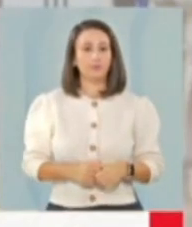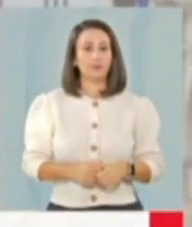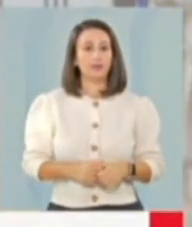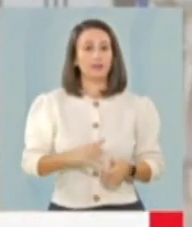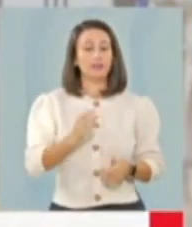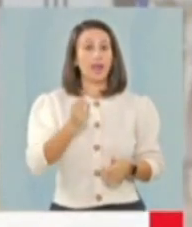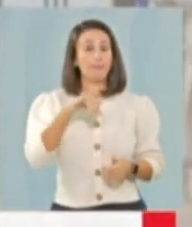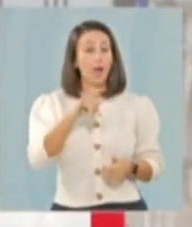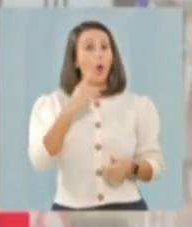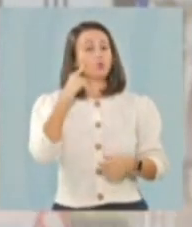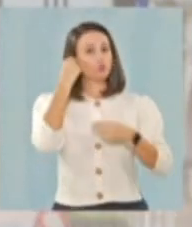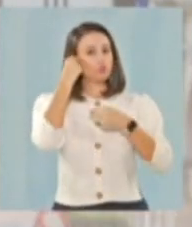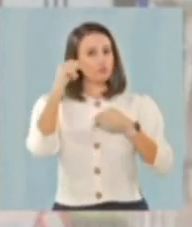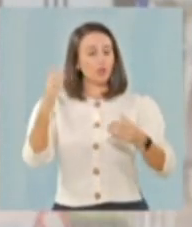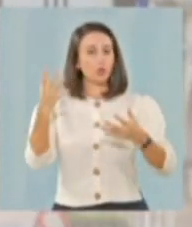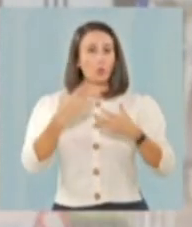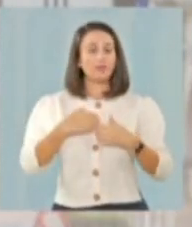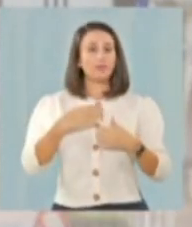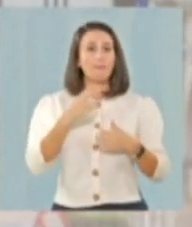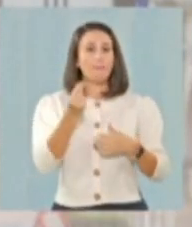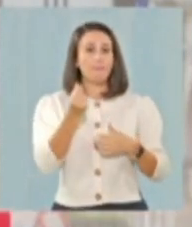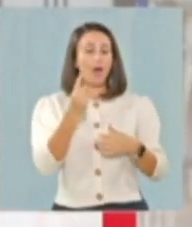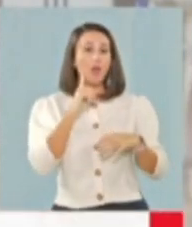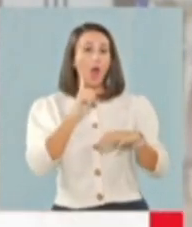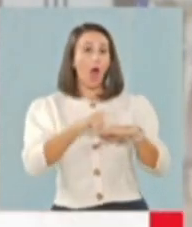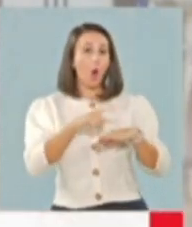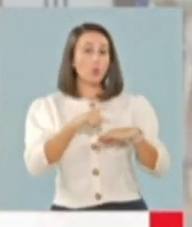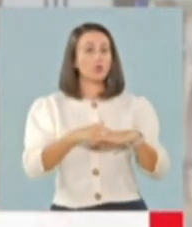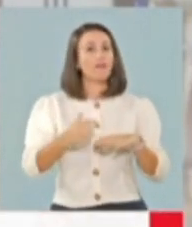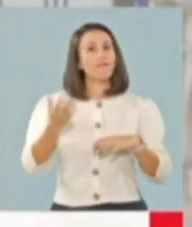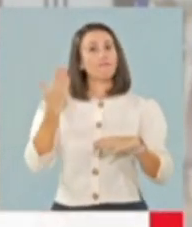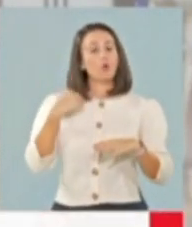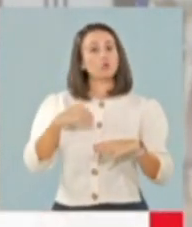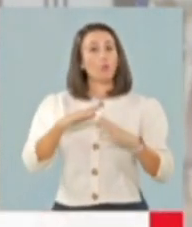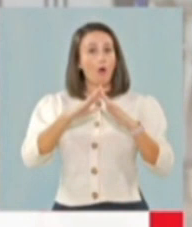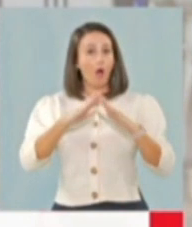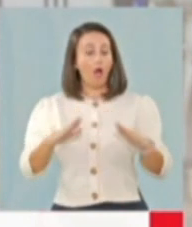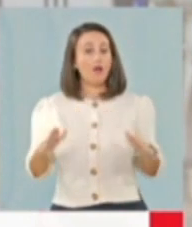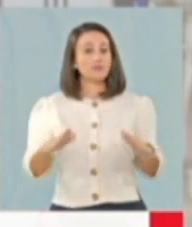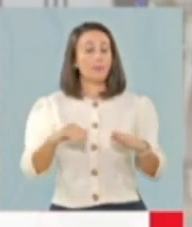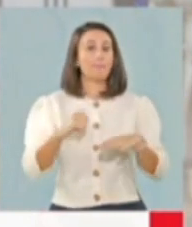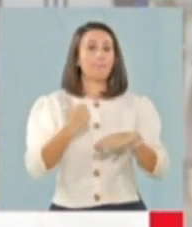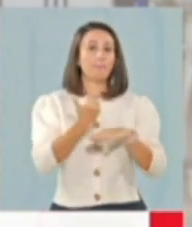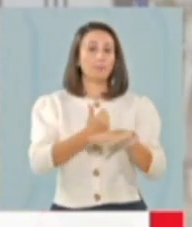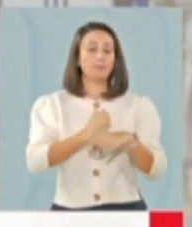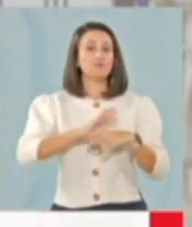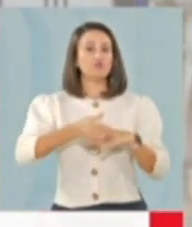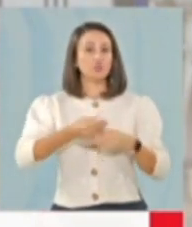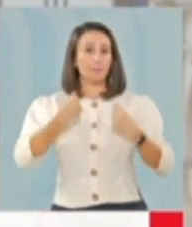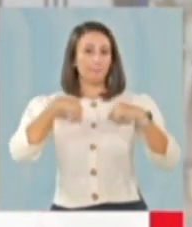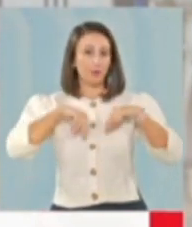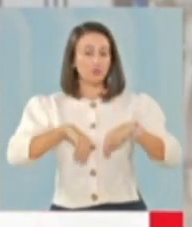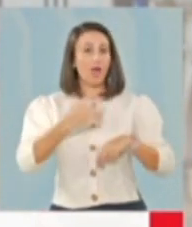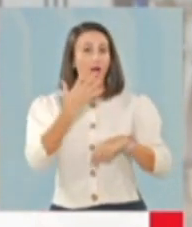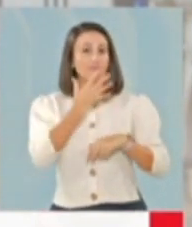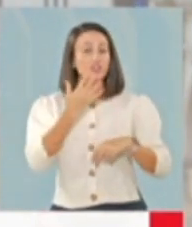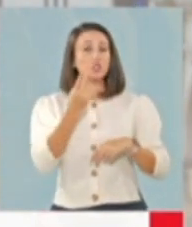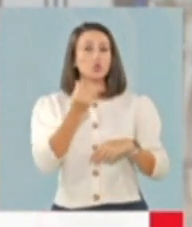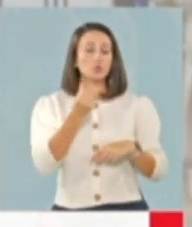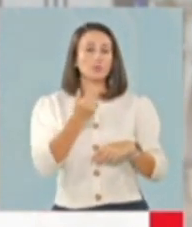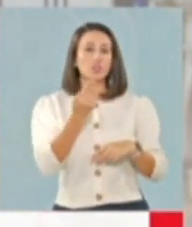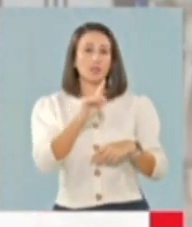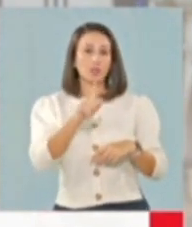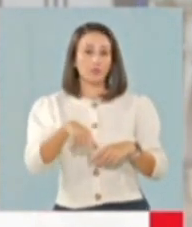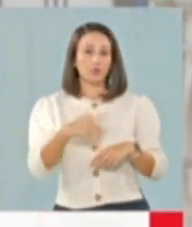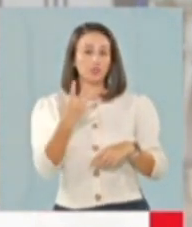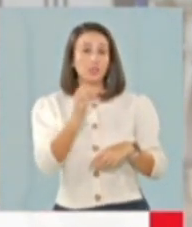Talibanii au anunțat că au confiscat bani și aur din reședința fostului prim-vicepreședinte afgan Amrullah Saleh. Este vorba de o sumă de